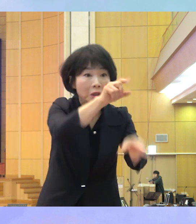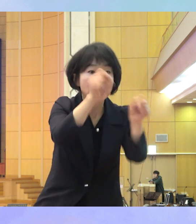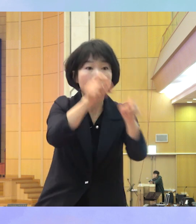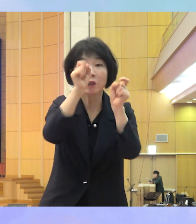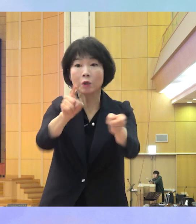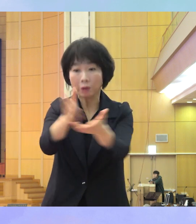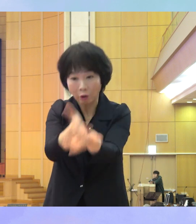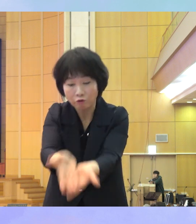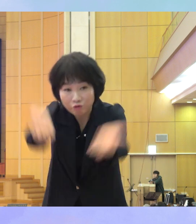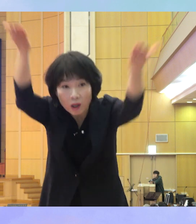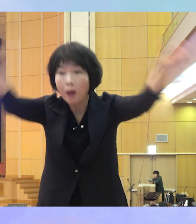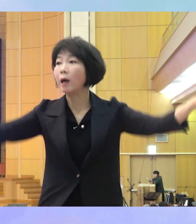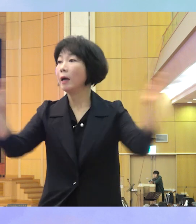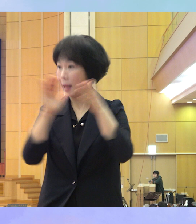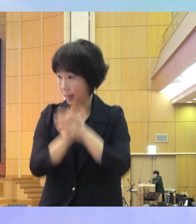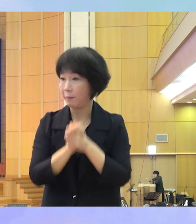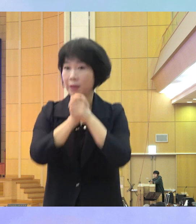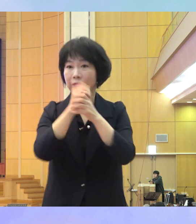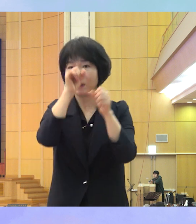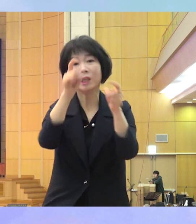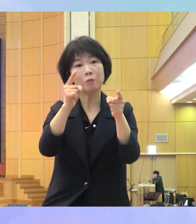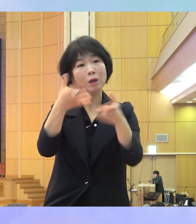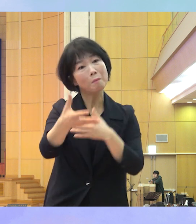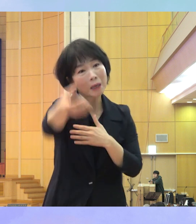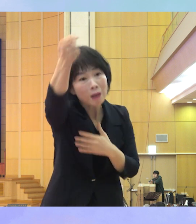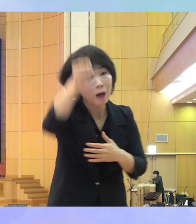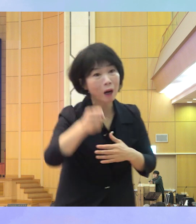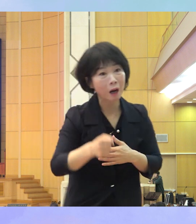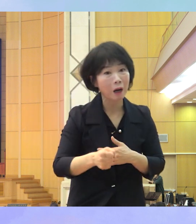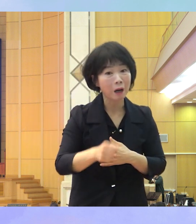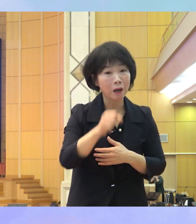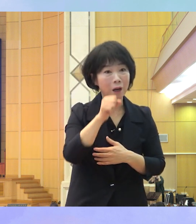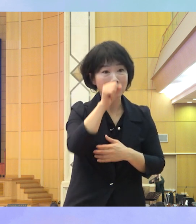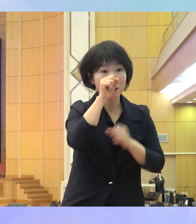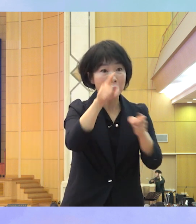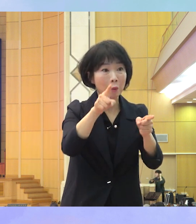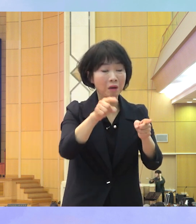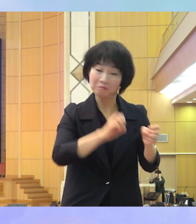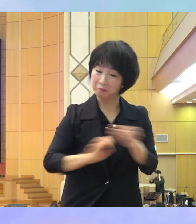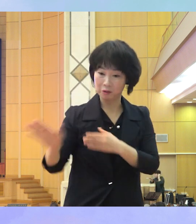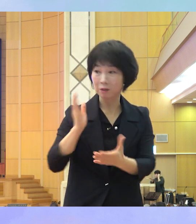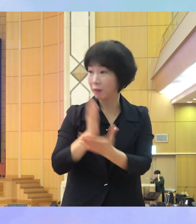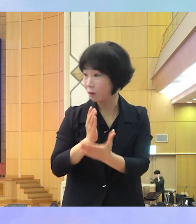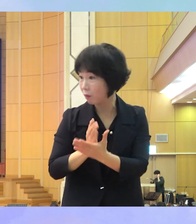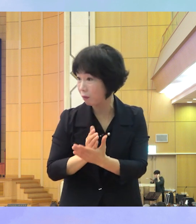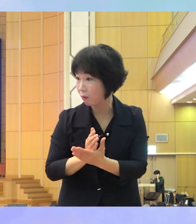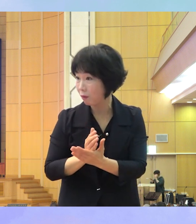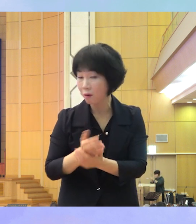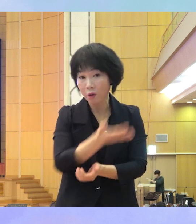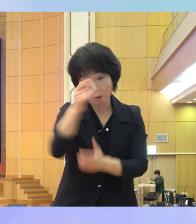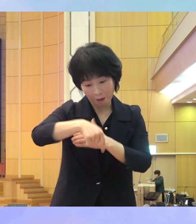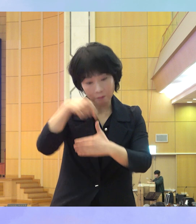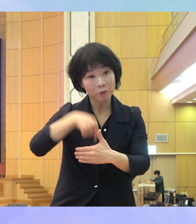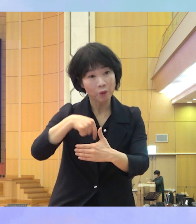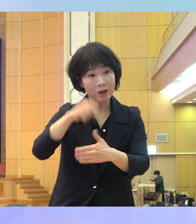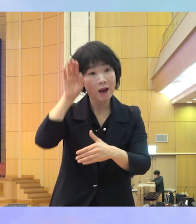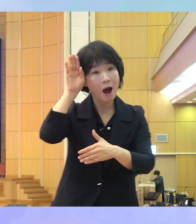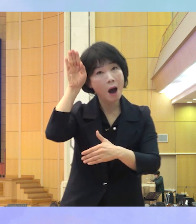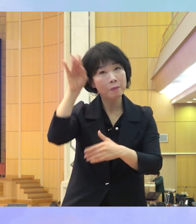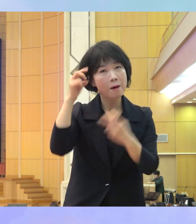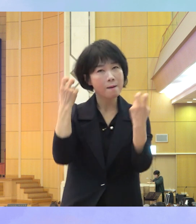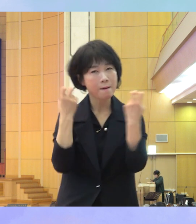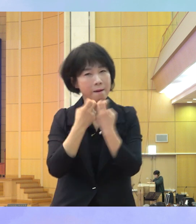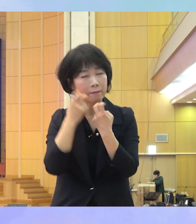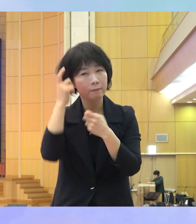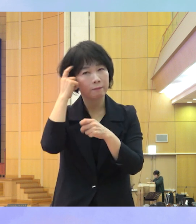놀라운 역사 있길 바랍니다. 할렐루야. 따라서 여러분 마음속에 계획이 세워지길 바랍니다. 계획은